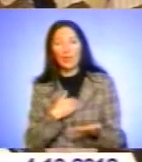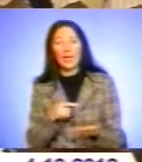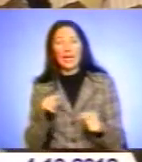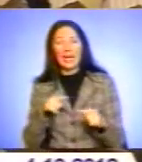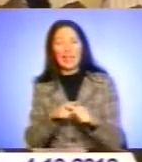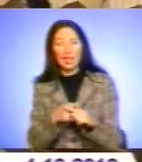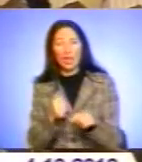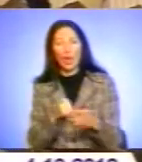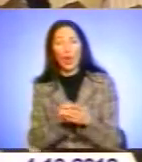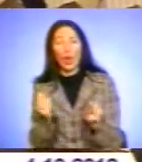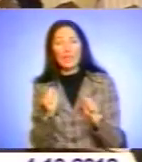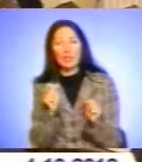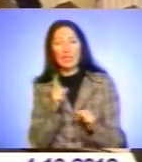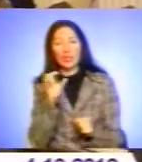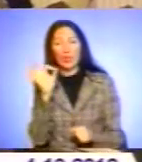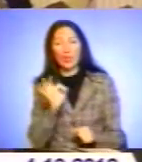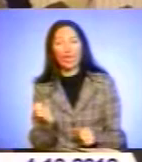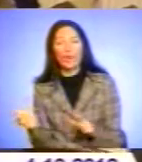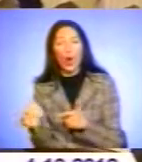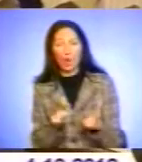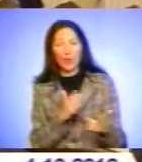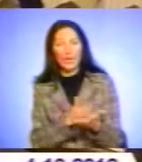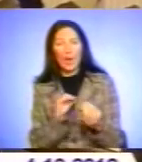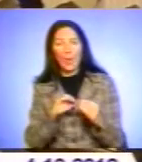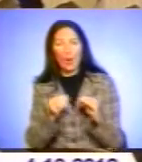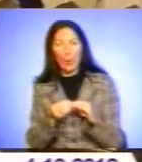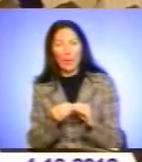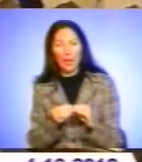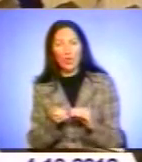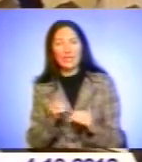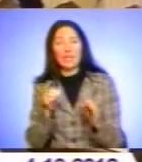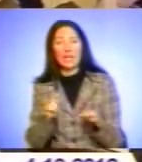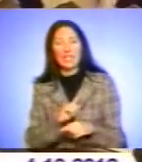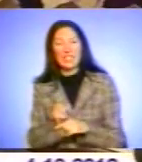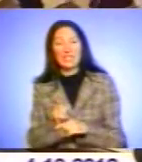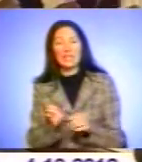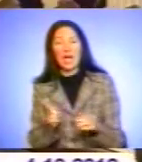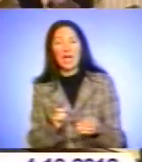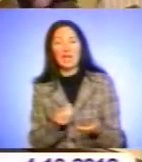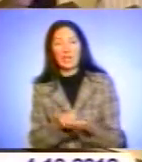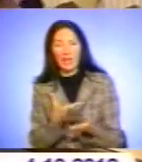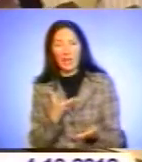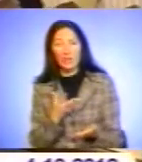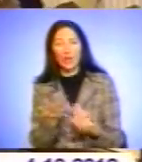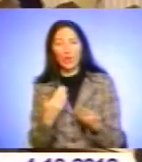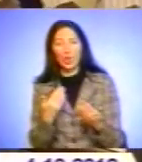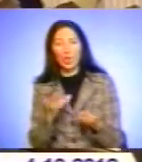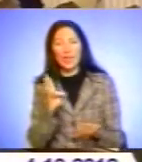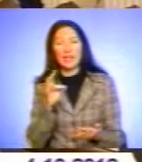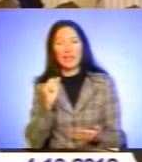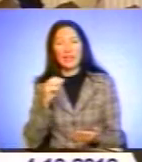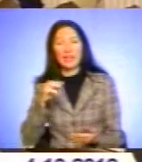на 100% готові. Є проблеми з різницею в тарифах, взаємовідношен там, скажімо, Нафтогазу